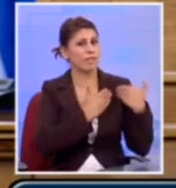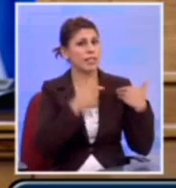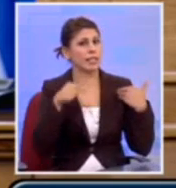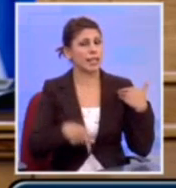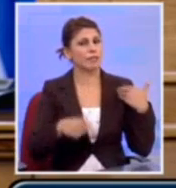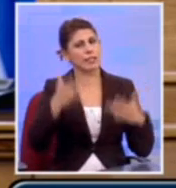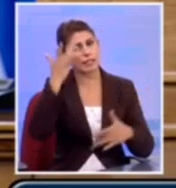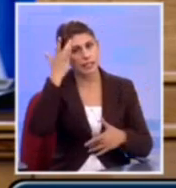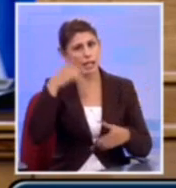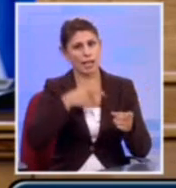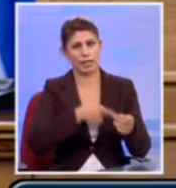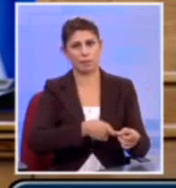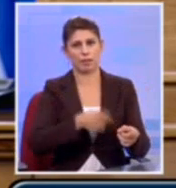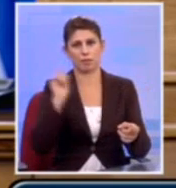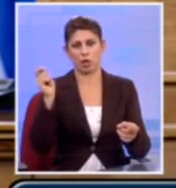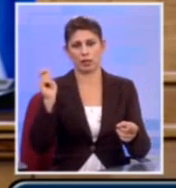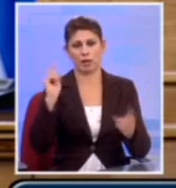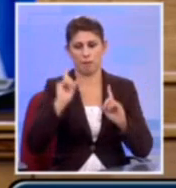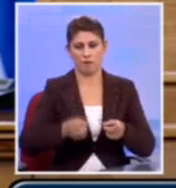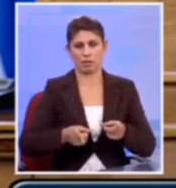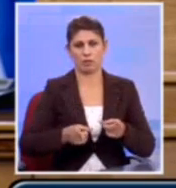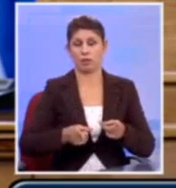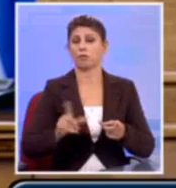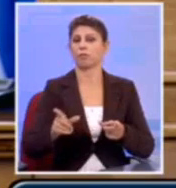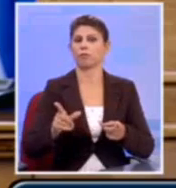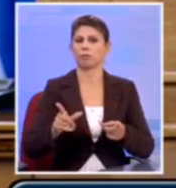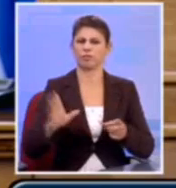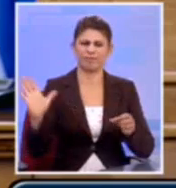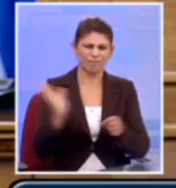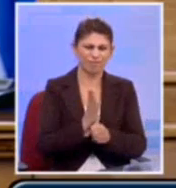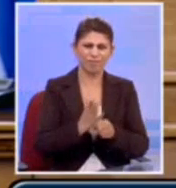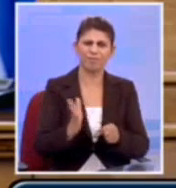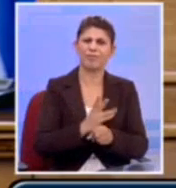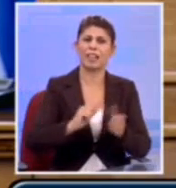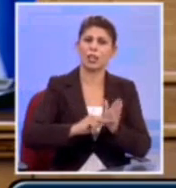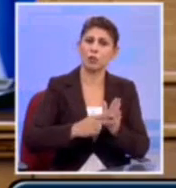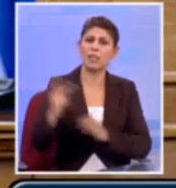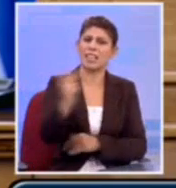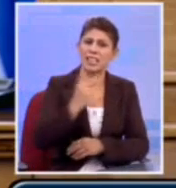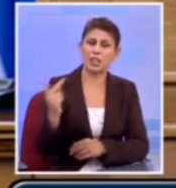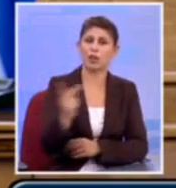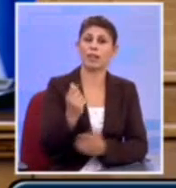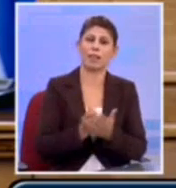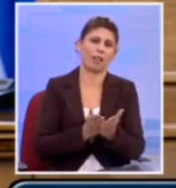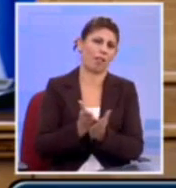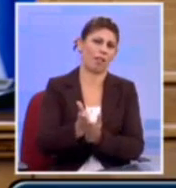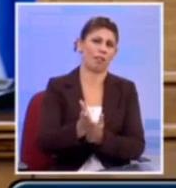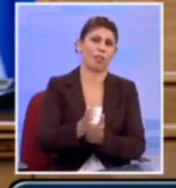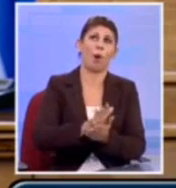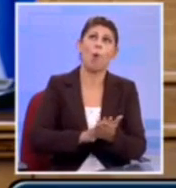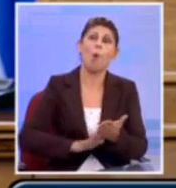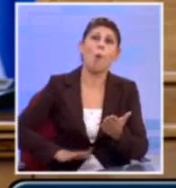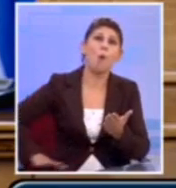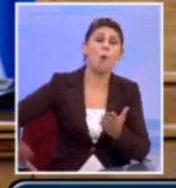την συνειδητά εγκληματική πολιτική απόφαση που καταράκωσε οικονομικά, κοινωνικά και ηθικά έναν